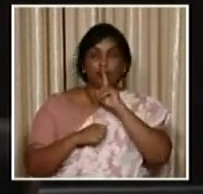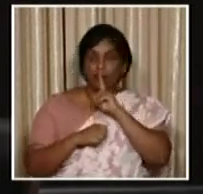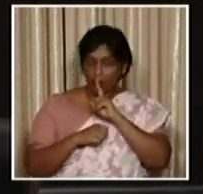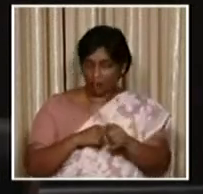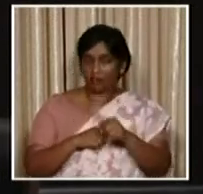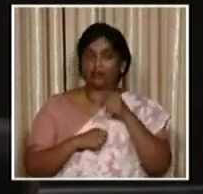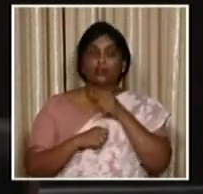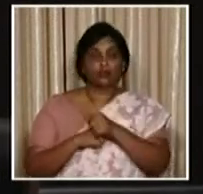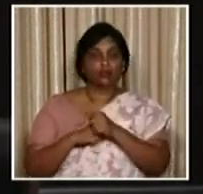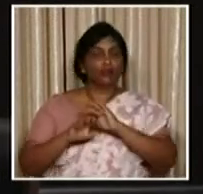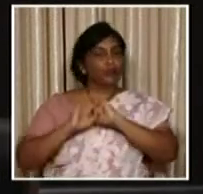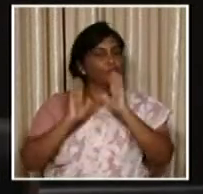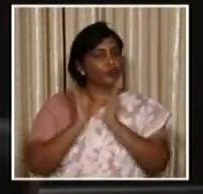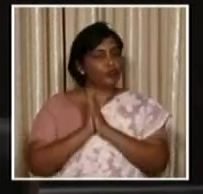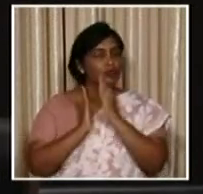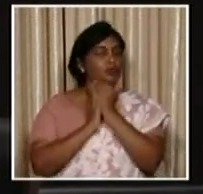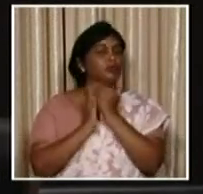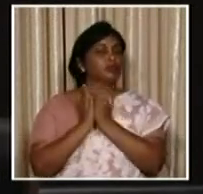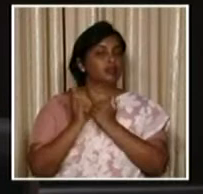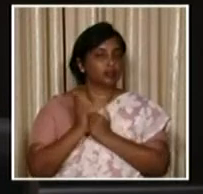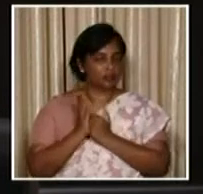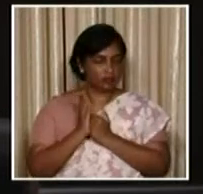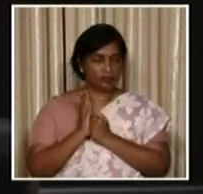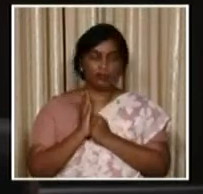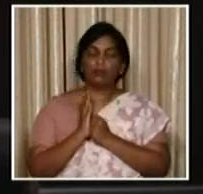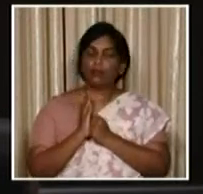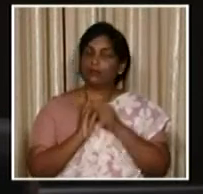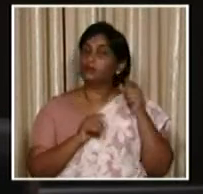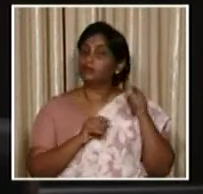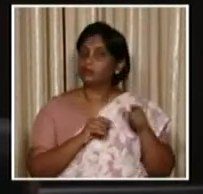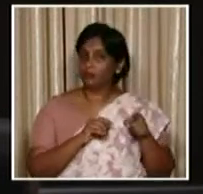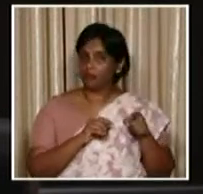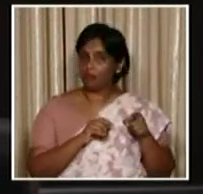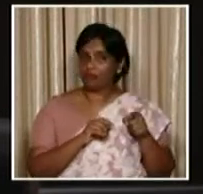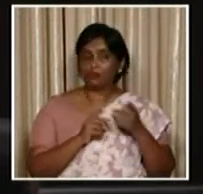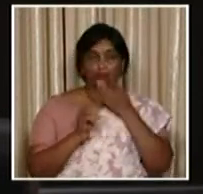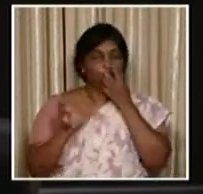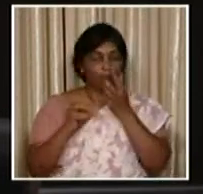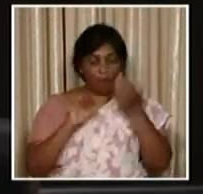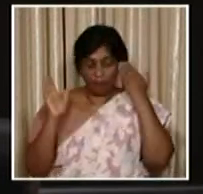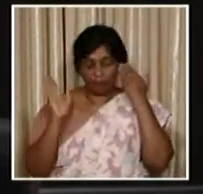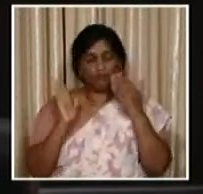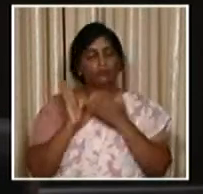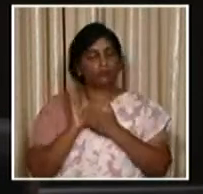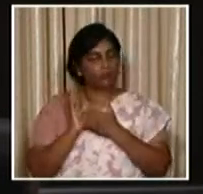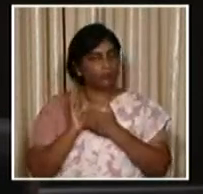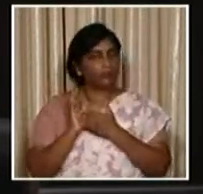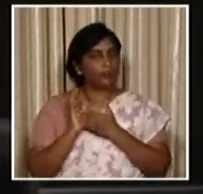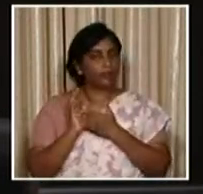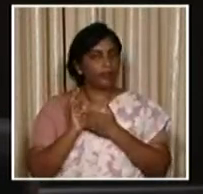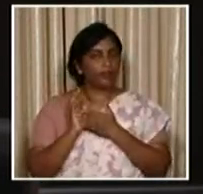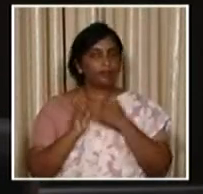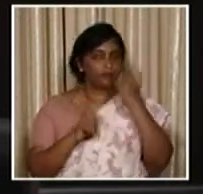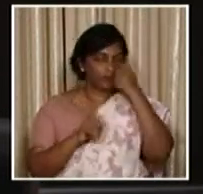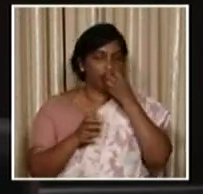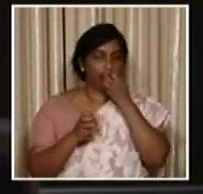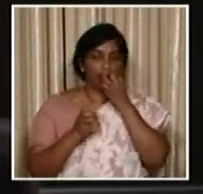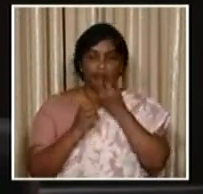කතා කරනවා. මේ හැම කටයුත්තක්ම මේ ප්‍රහාරයේ වෙනුවෙන් මේ